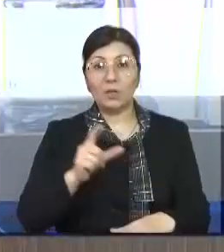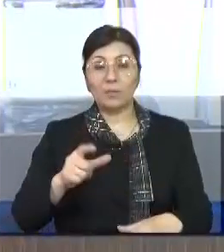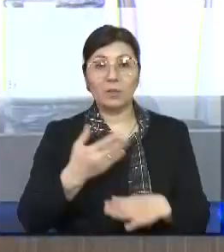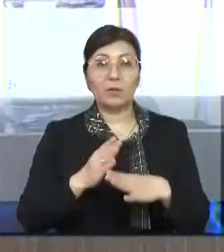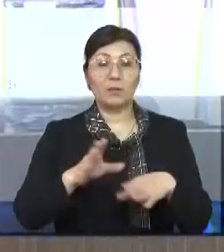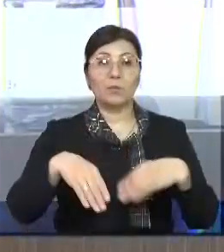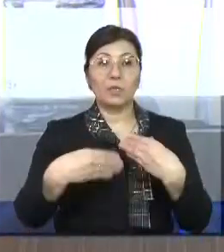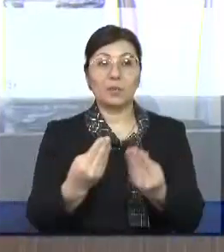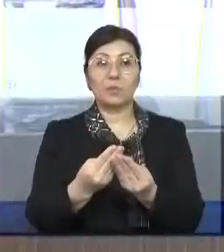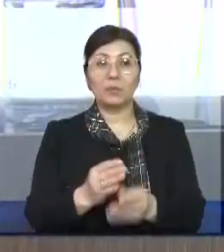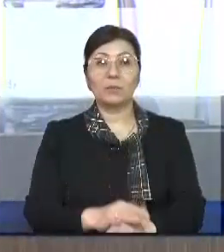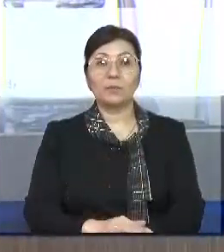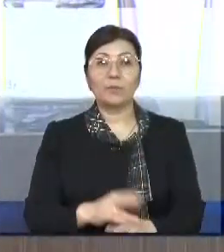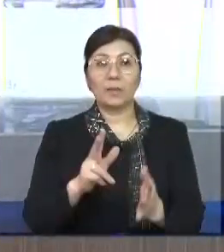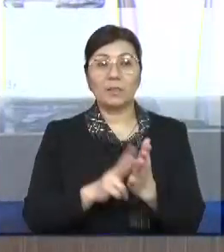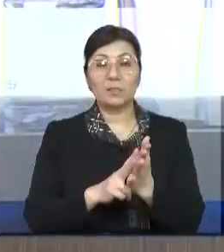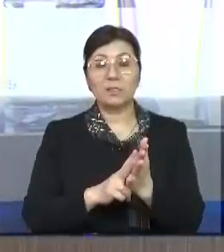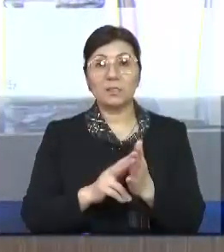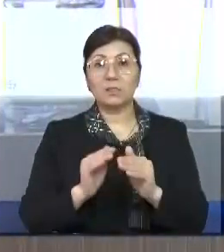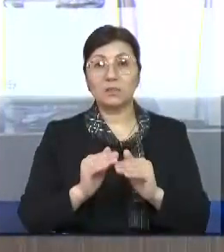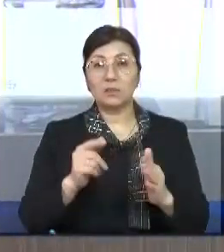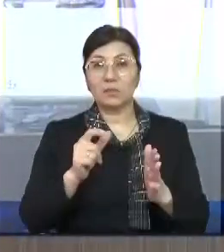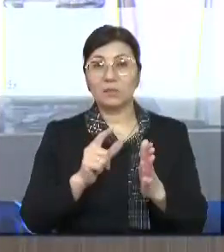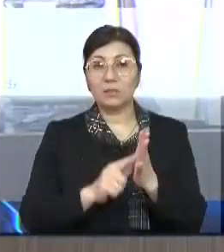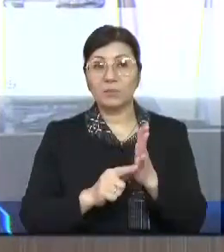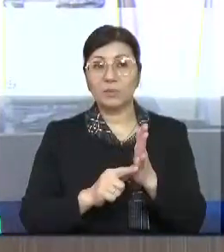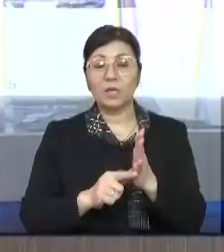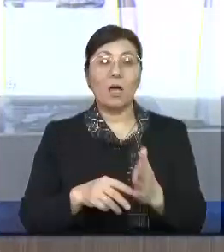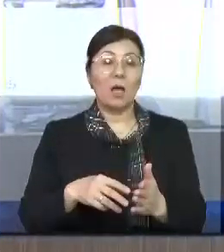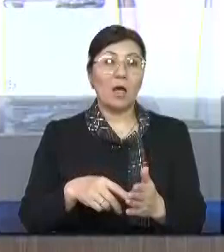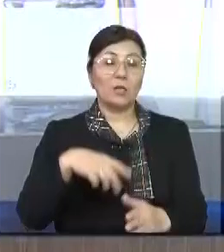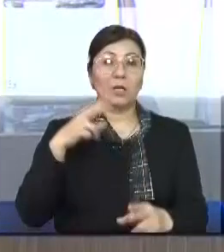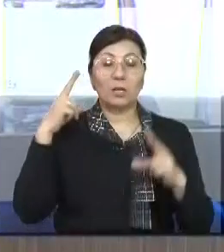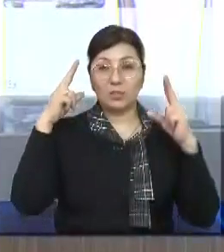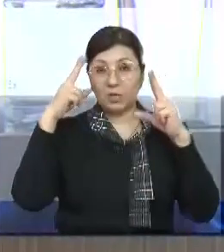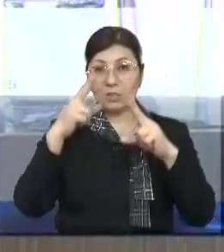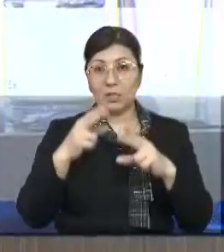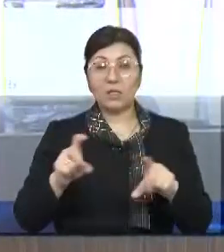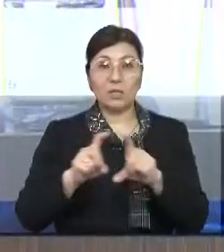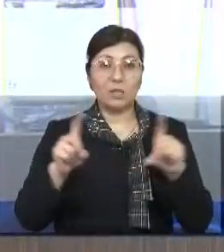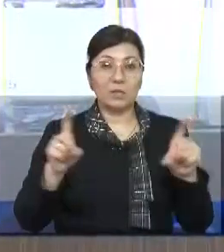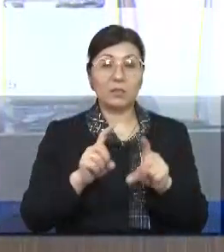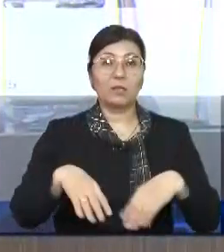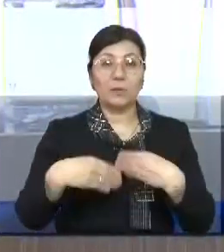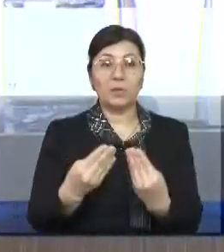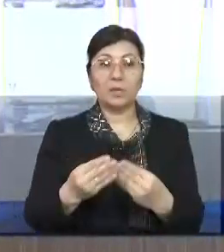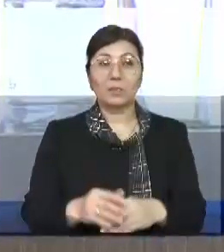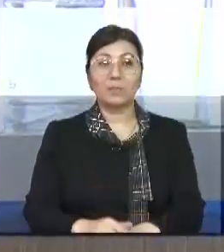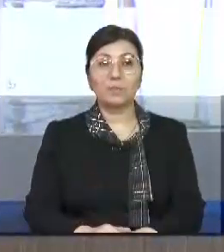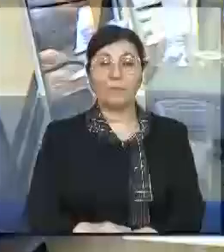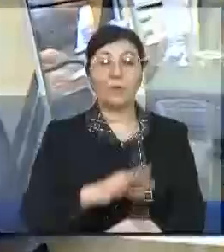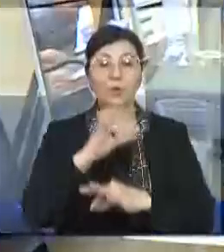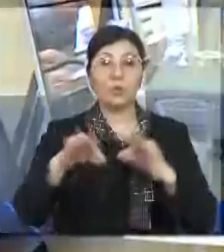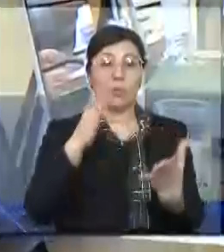тамақтандыру, 8 балық өсіру, 67 көлік жөндеу, 56 трасс, 210 және басқа да жобалар